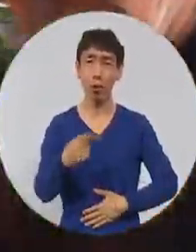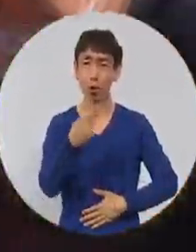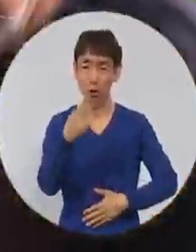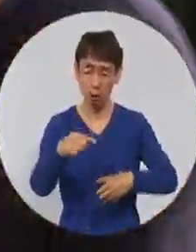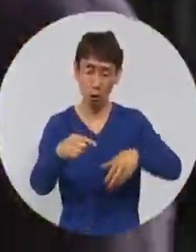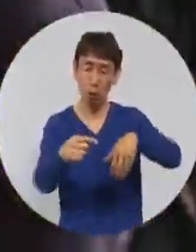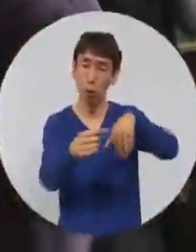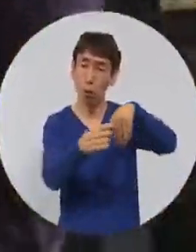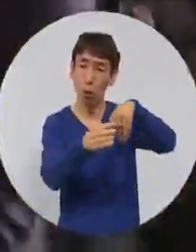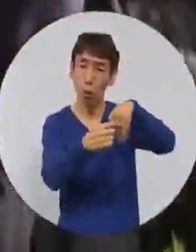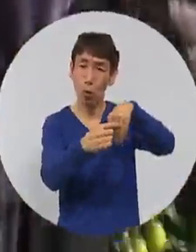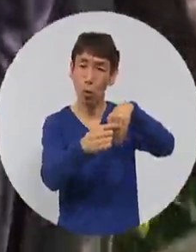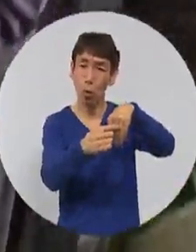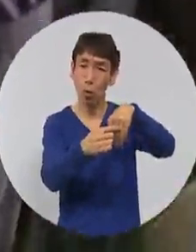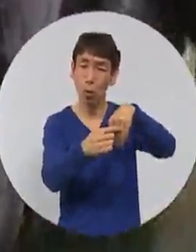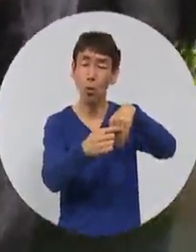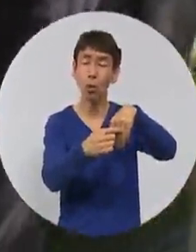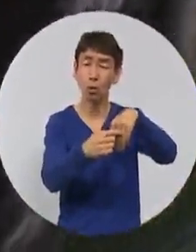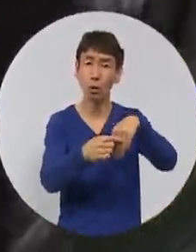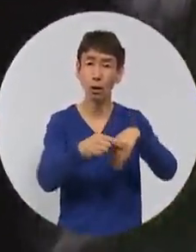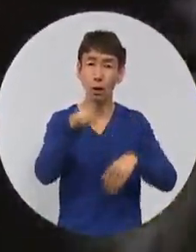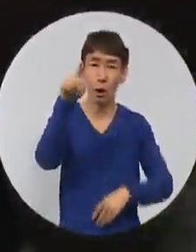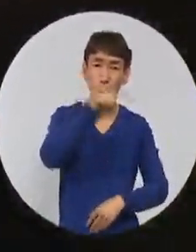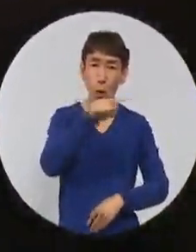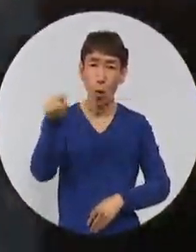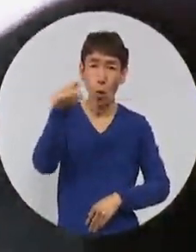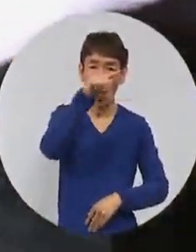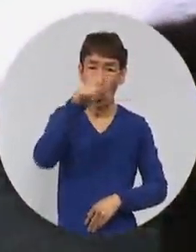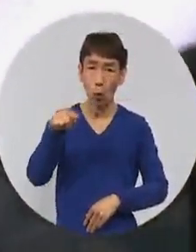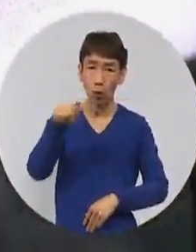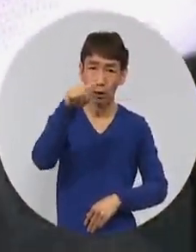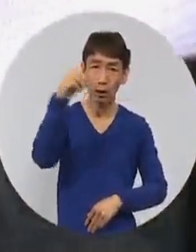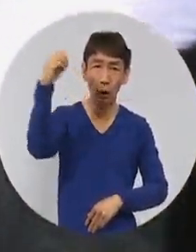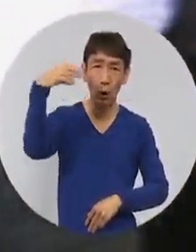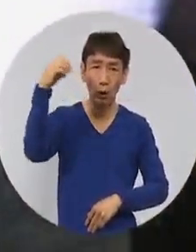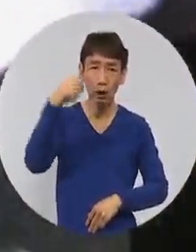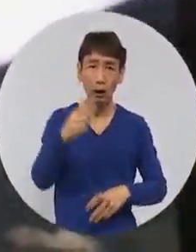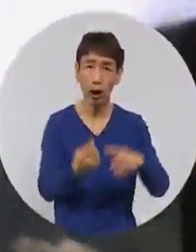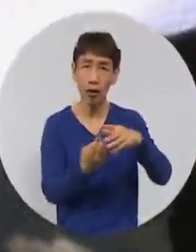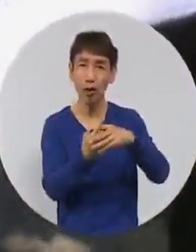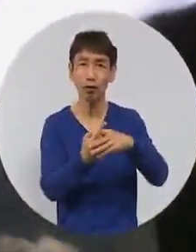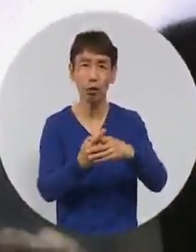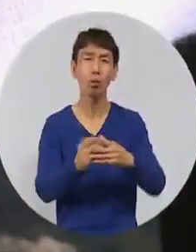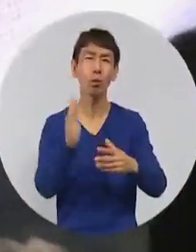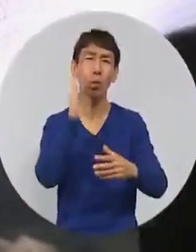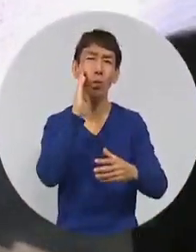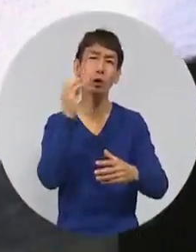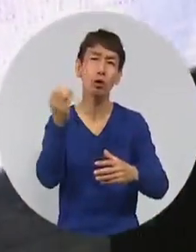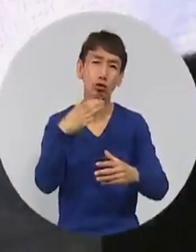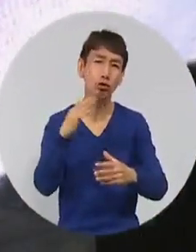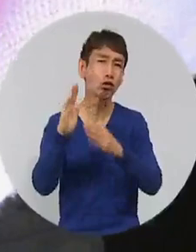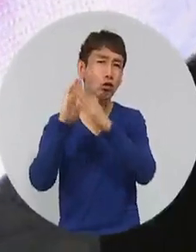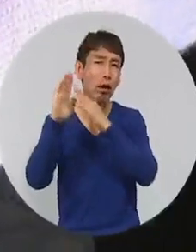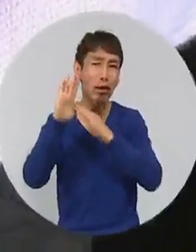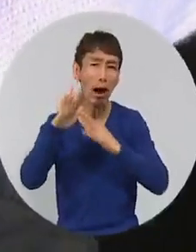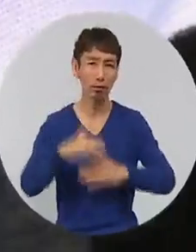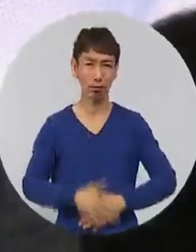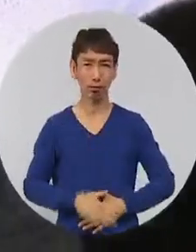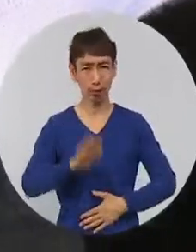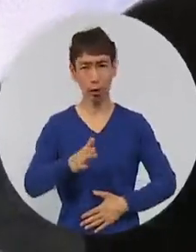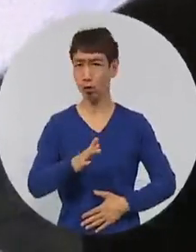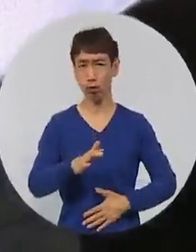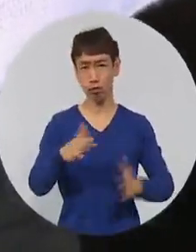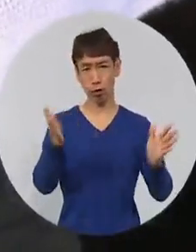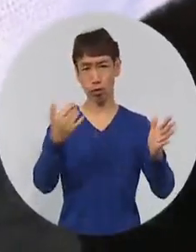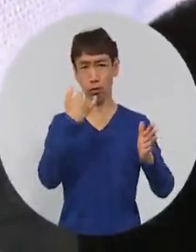けども、ほんのりあるんだけどもあまり分かんないと思う。でもこれが星がなくても本当に美味しいです